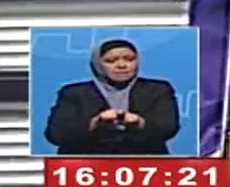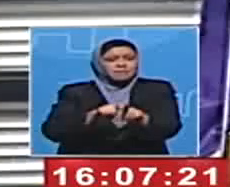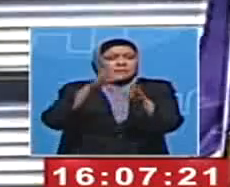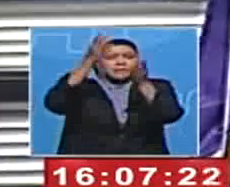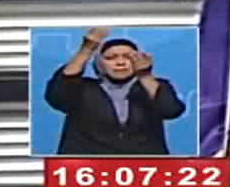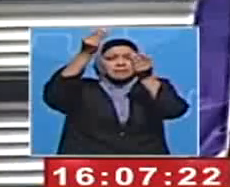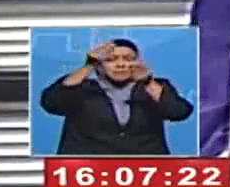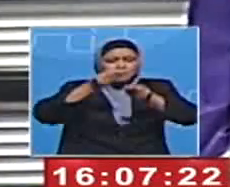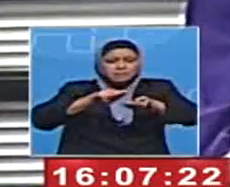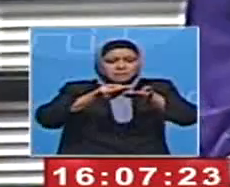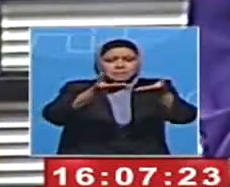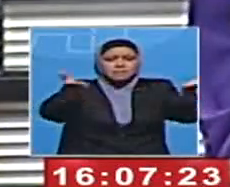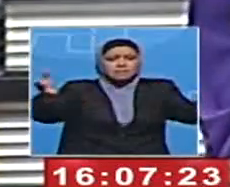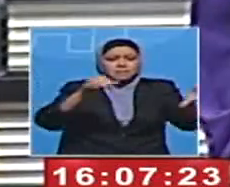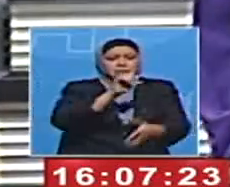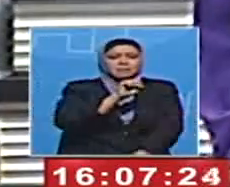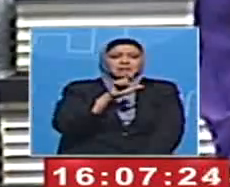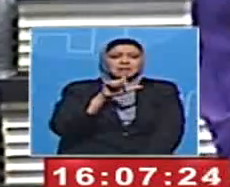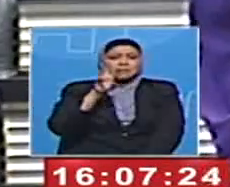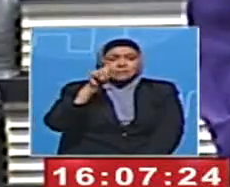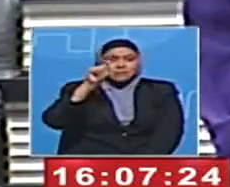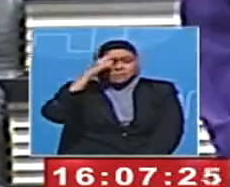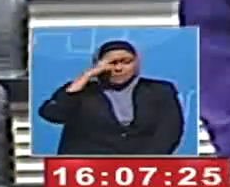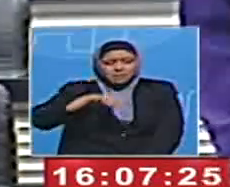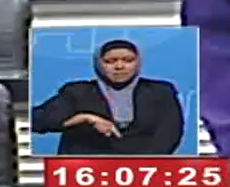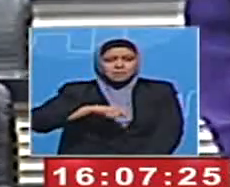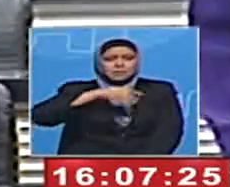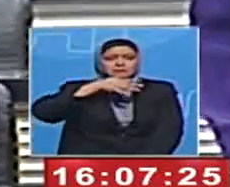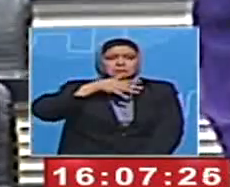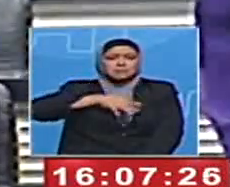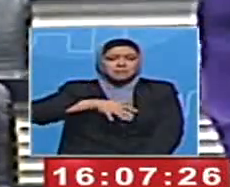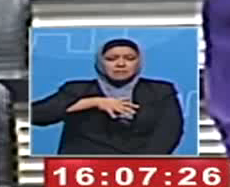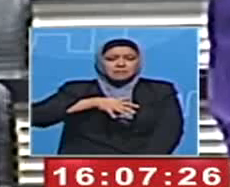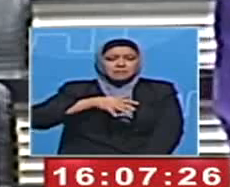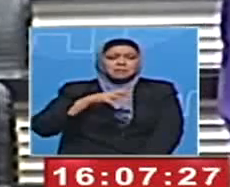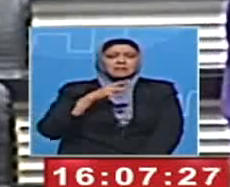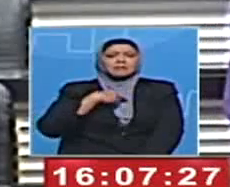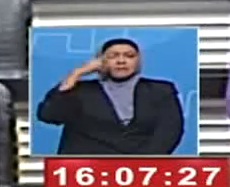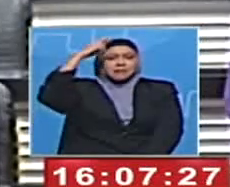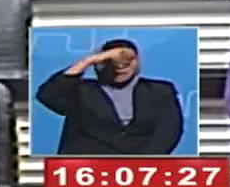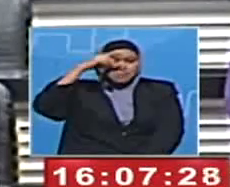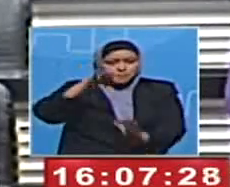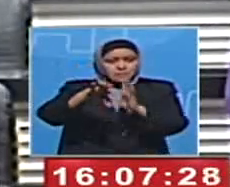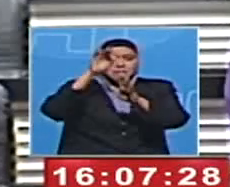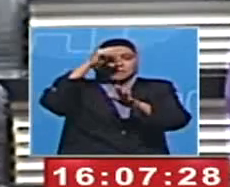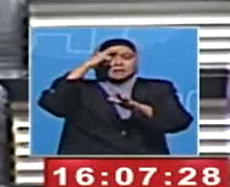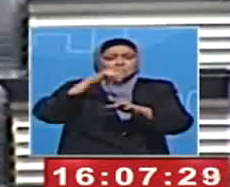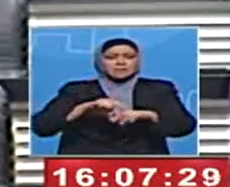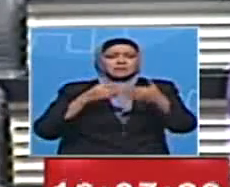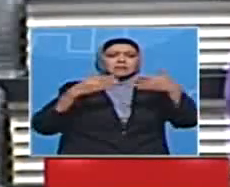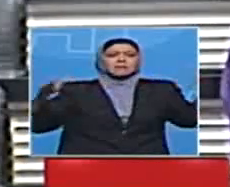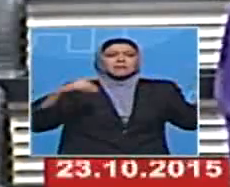selawat ke atas nabi Muhammad rasul pilihan pembuka bagi sesuatu yang terkunci